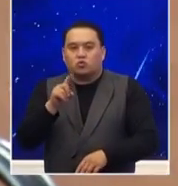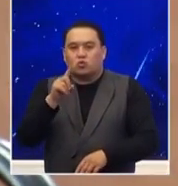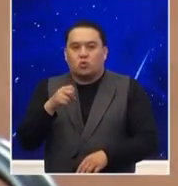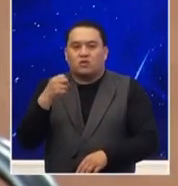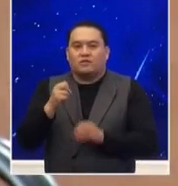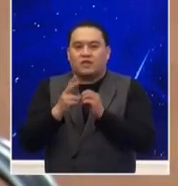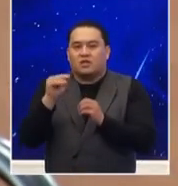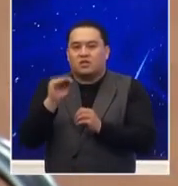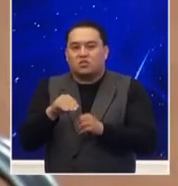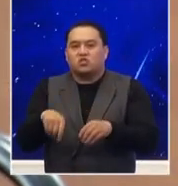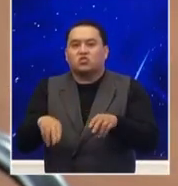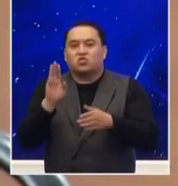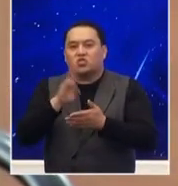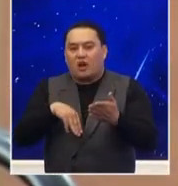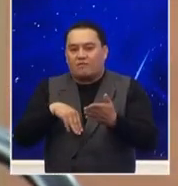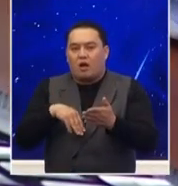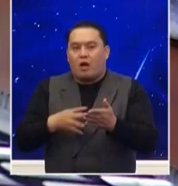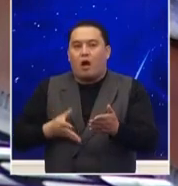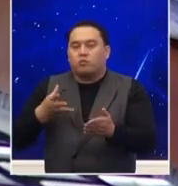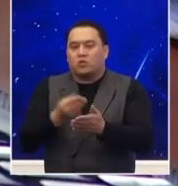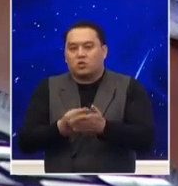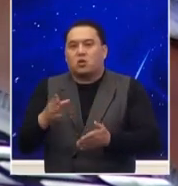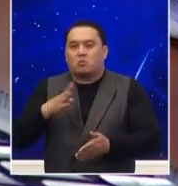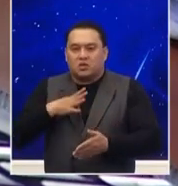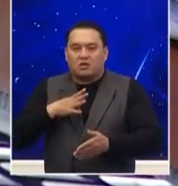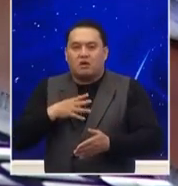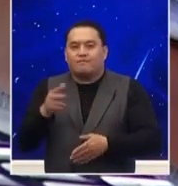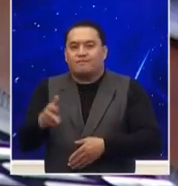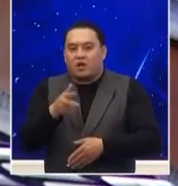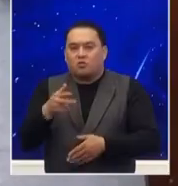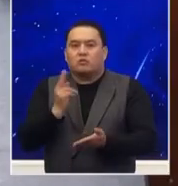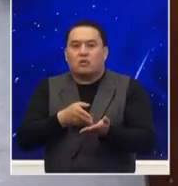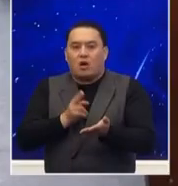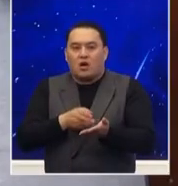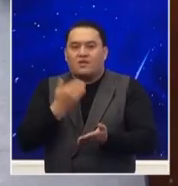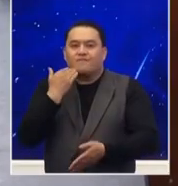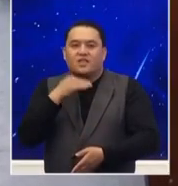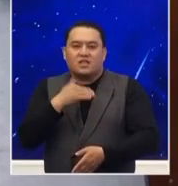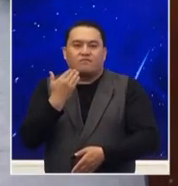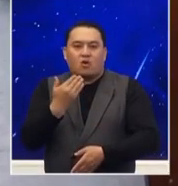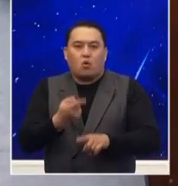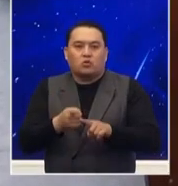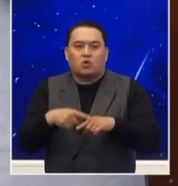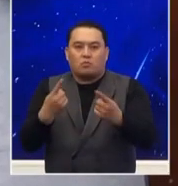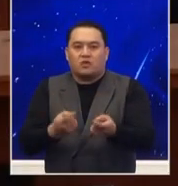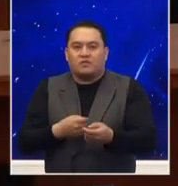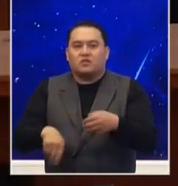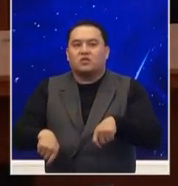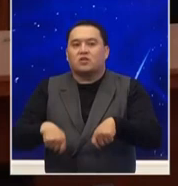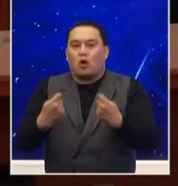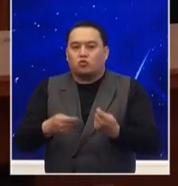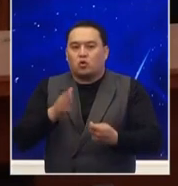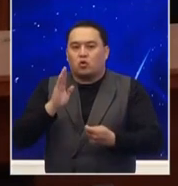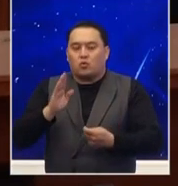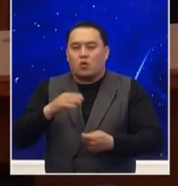тысяч штрафов. Почти половина нарушителей уже оплатила взыскание. Видеофиксаторы уже доказали свою эффективность. Теперь привлекать к административной